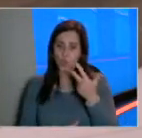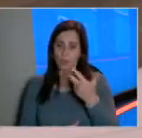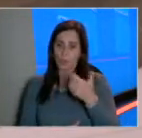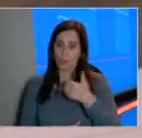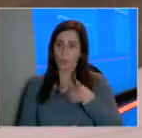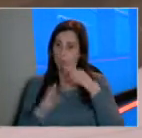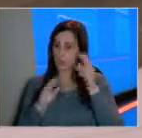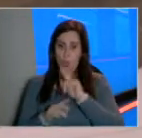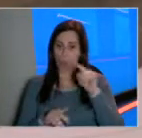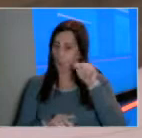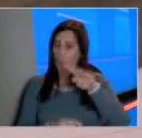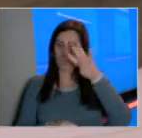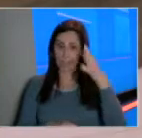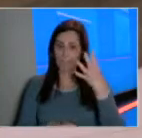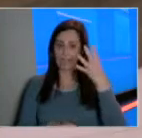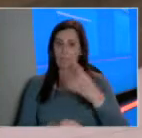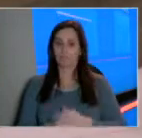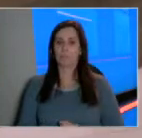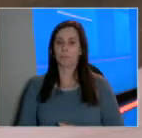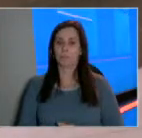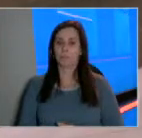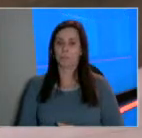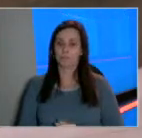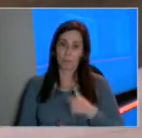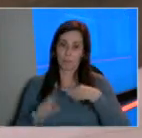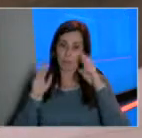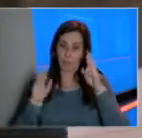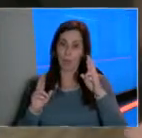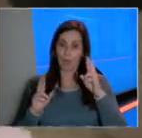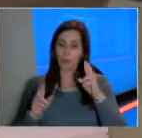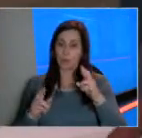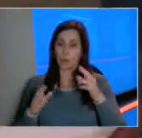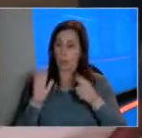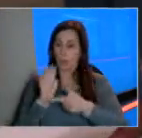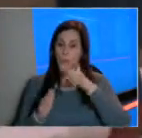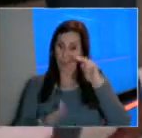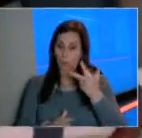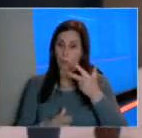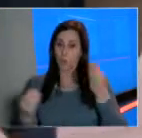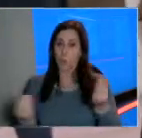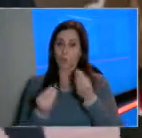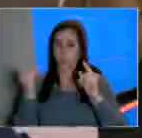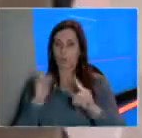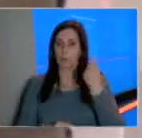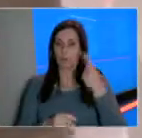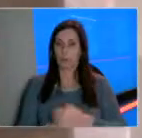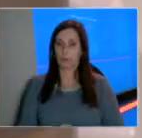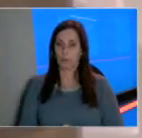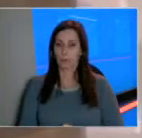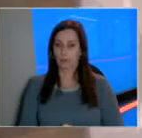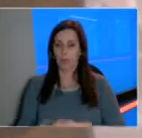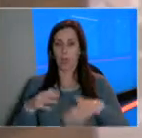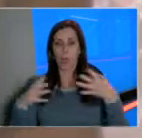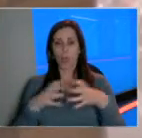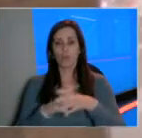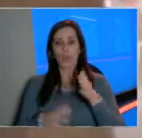אני מקווה שלא נגיע לרביעית. אני מקווה שהיום, בפעם השלישית, משהו יקרה. אחרי האיחוד